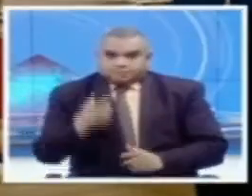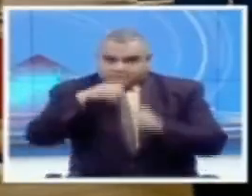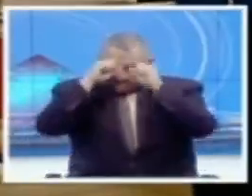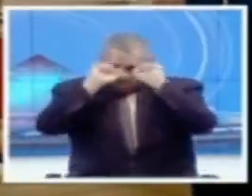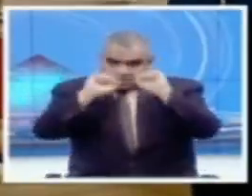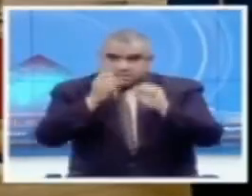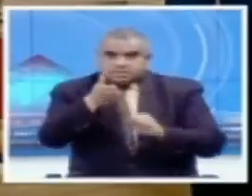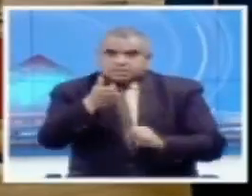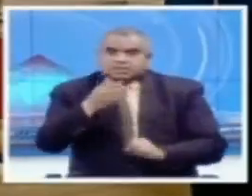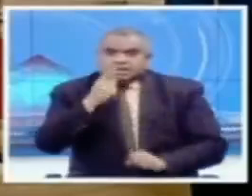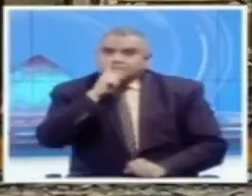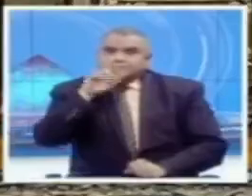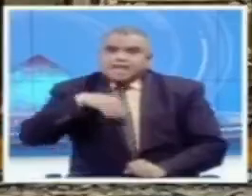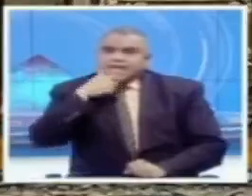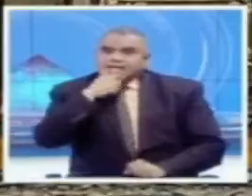سفير جمهورية مالي،